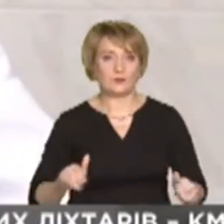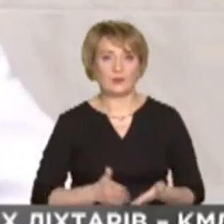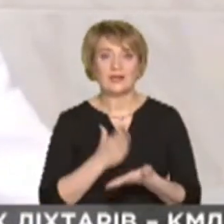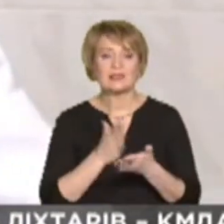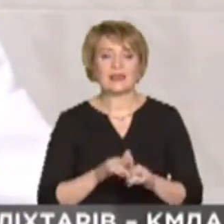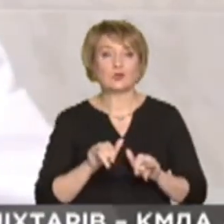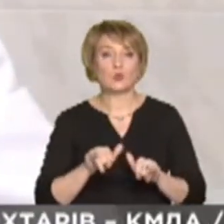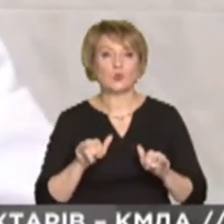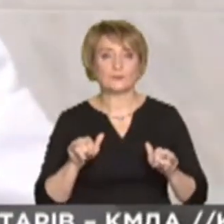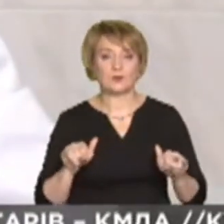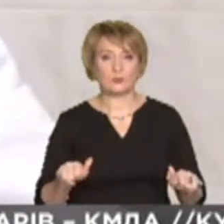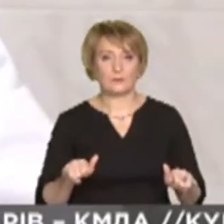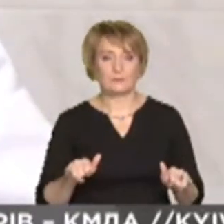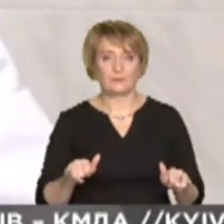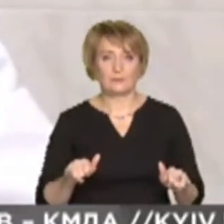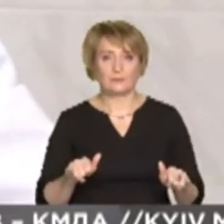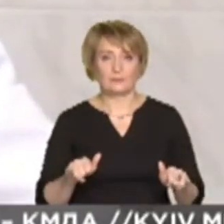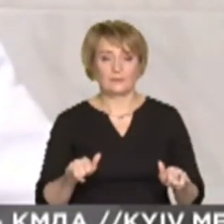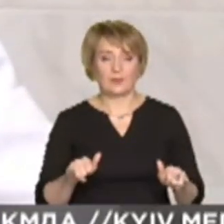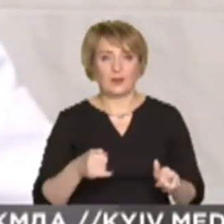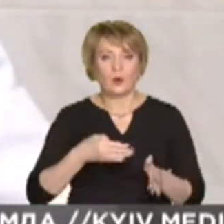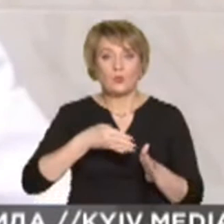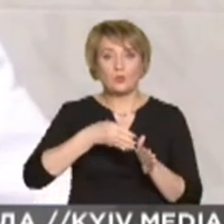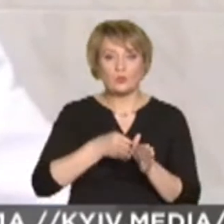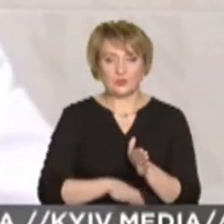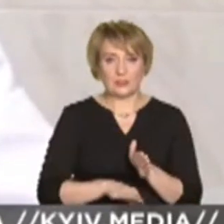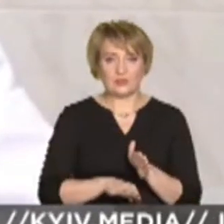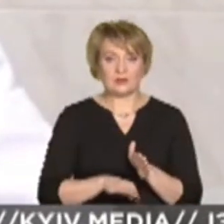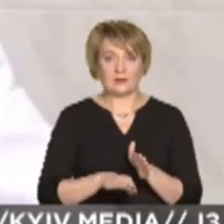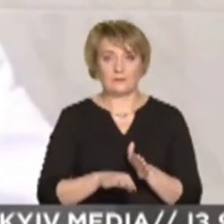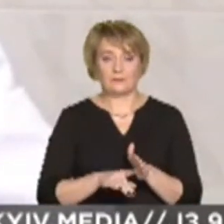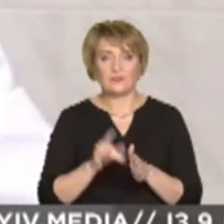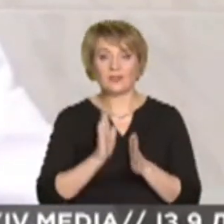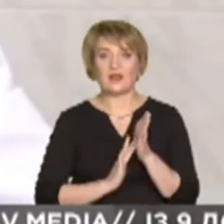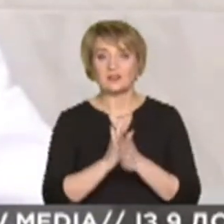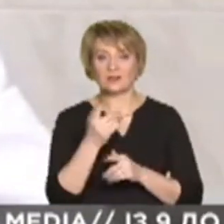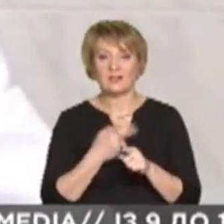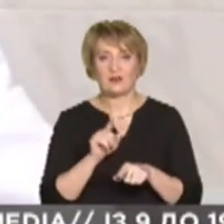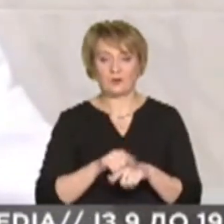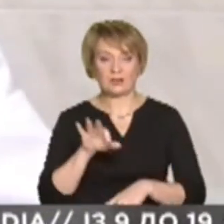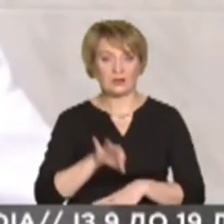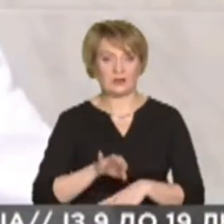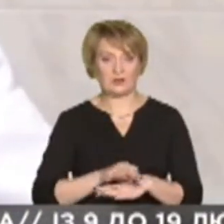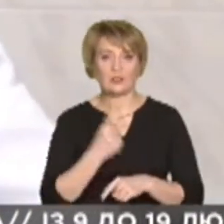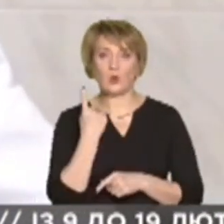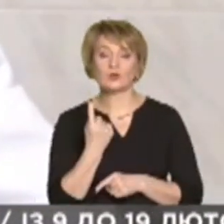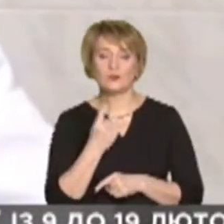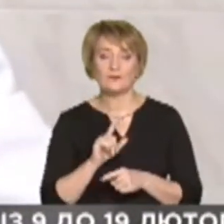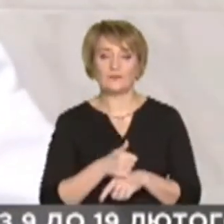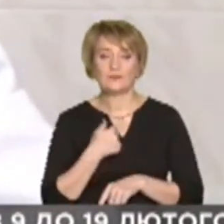тільки розвиток вперед, тобто наростання цих симптомів. Оце основне, що об'єднує